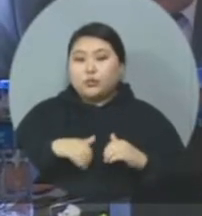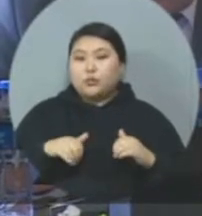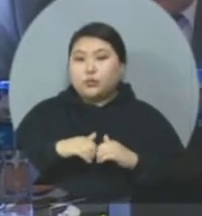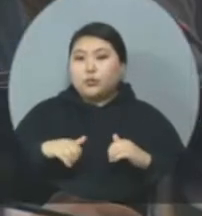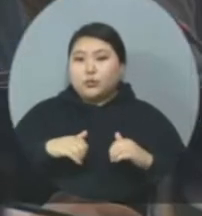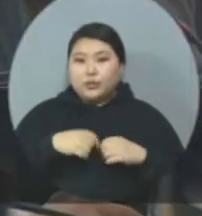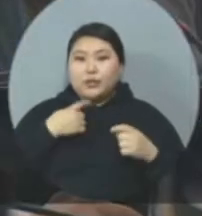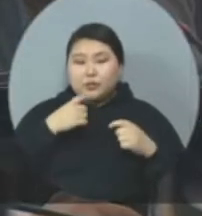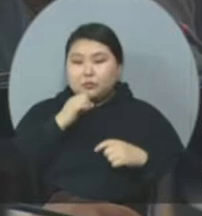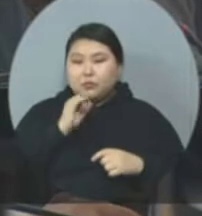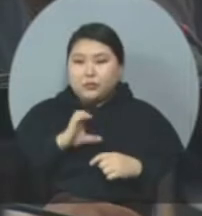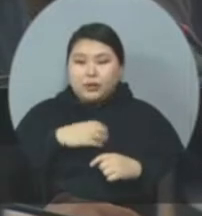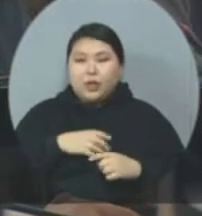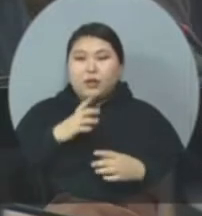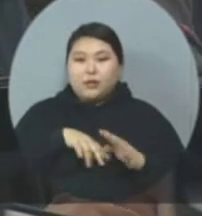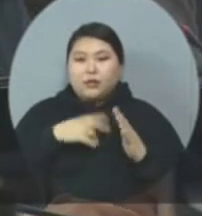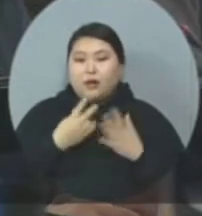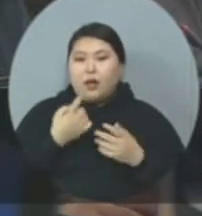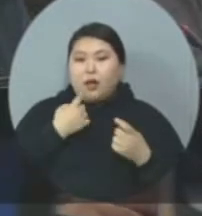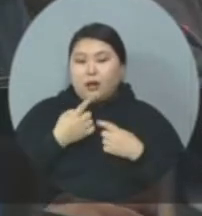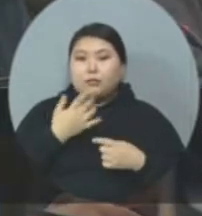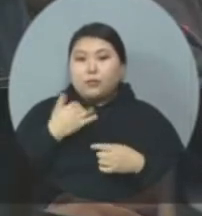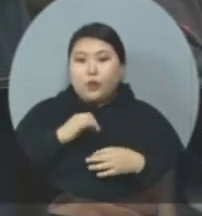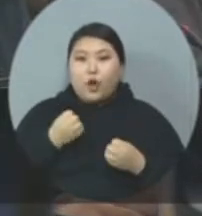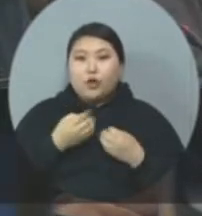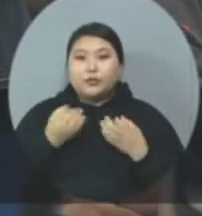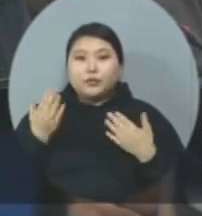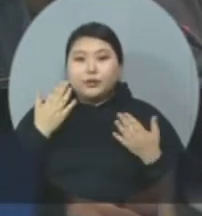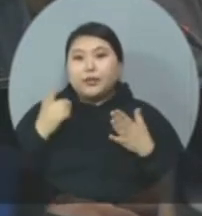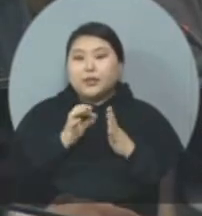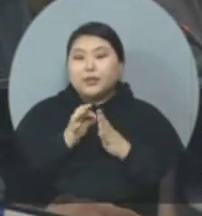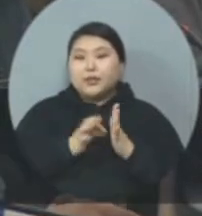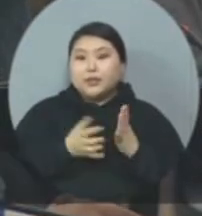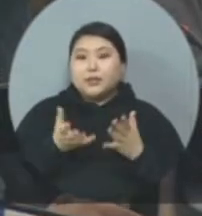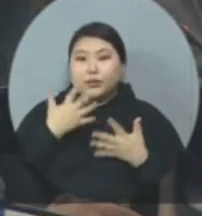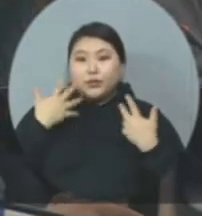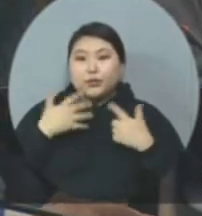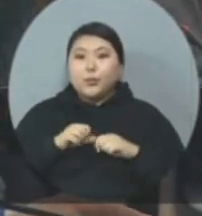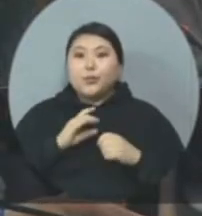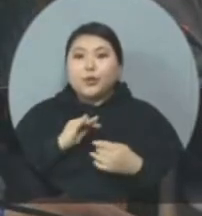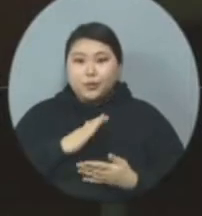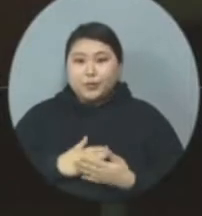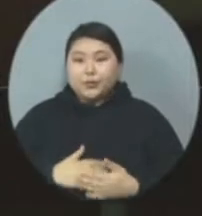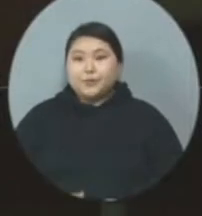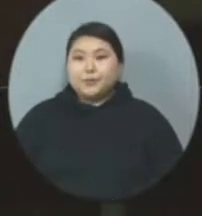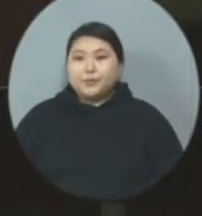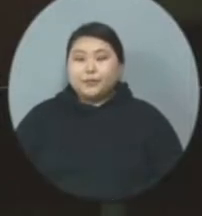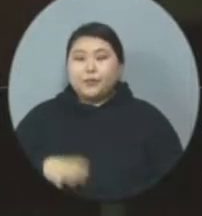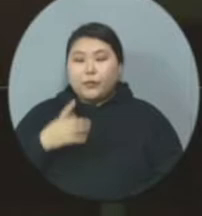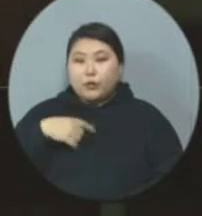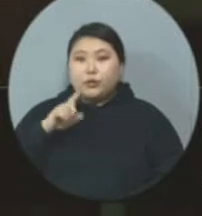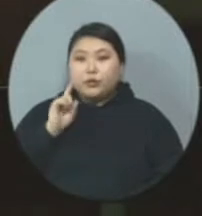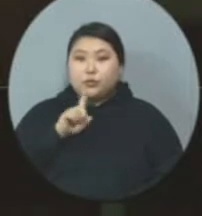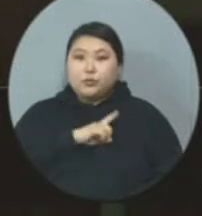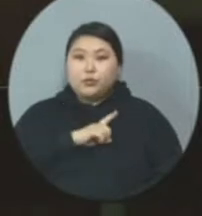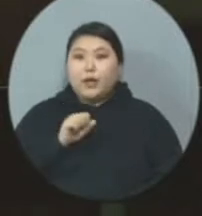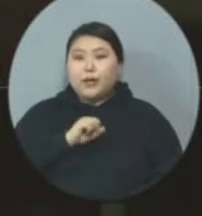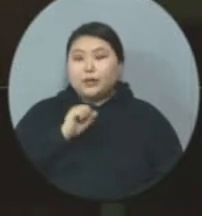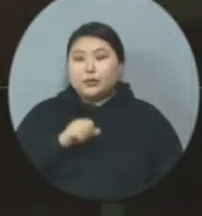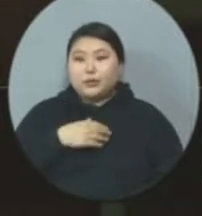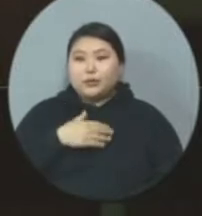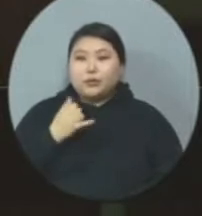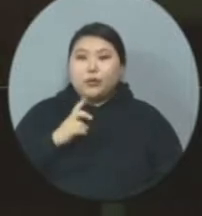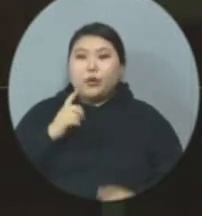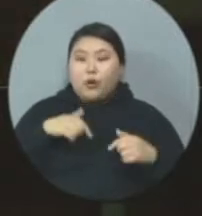нэгдэж ярилцаад нэгдсэн шийдвэр гаргахаар ийхүү олон талт хэлцээрийг зохион байгуулж байна. Нэг нойрын асуудал бол туул голоос